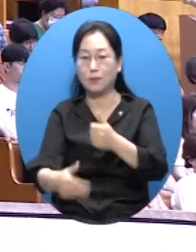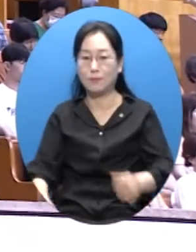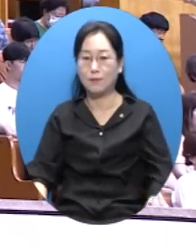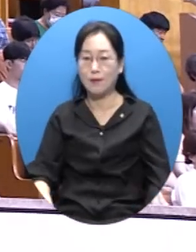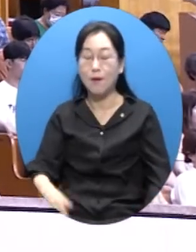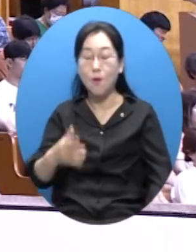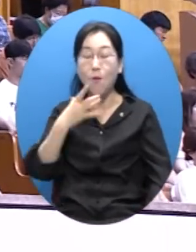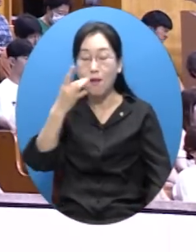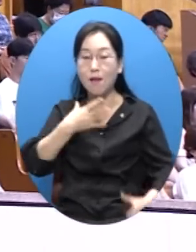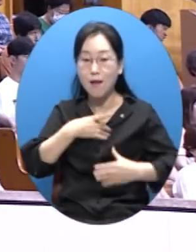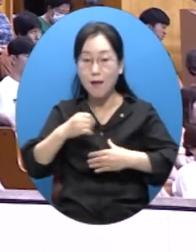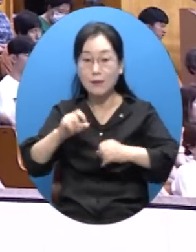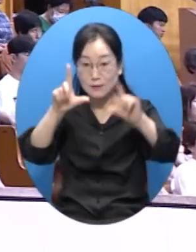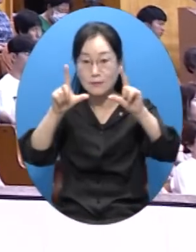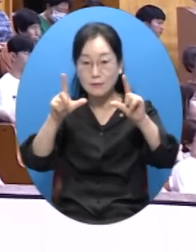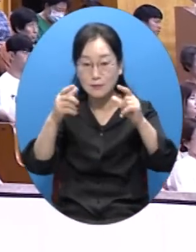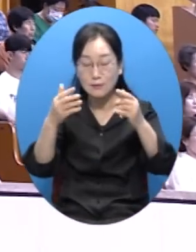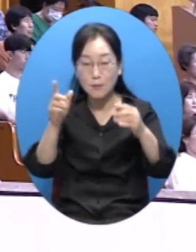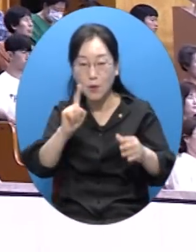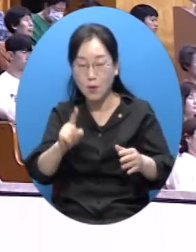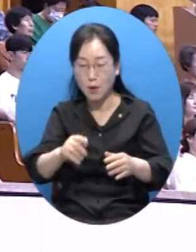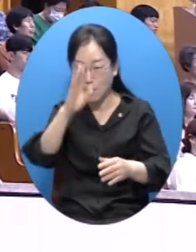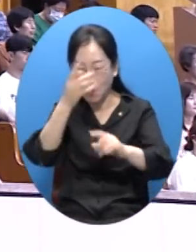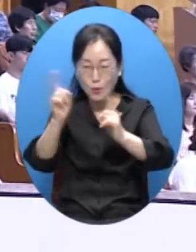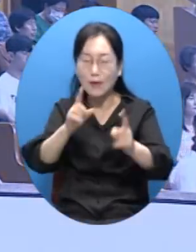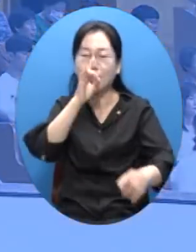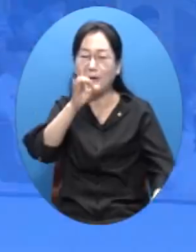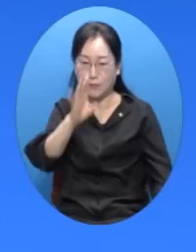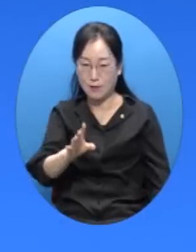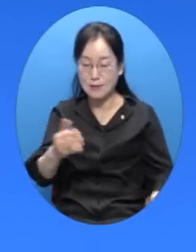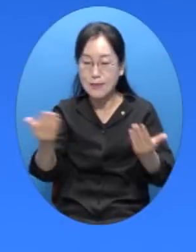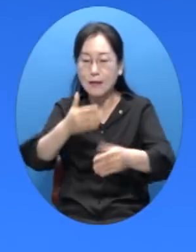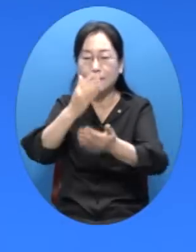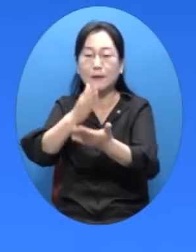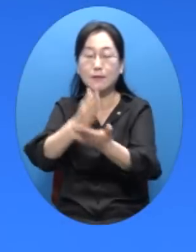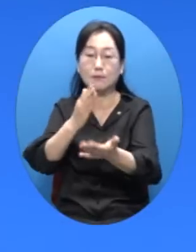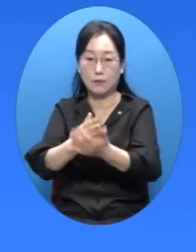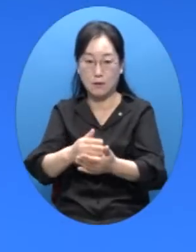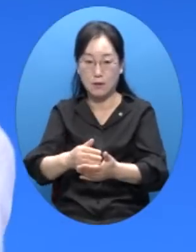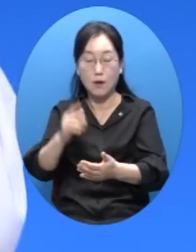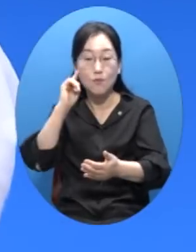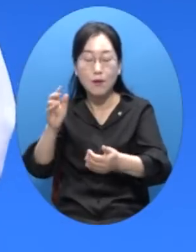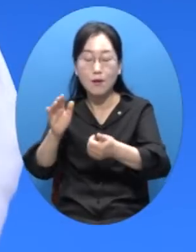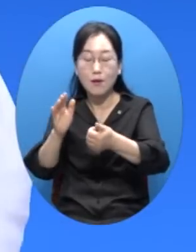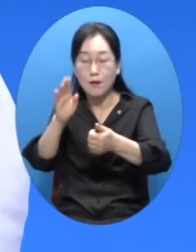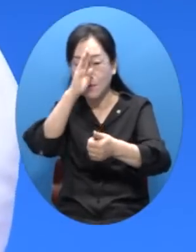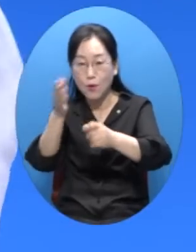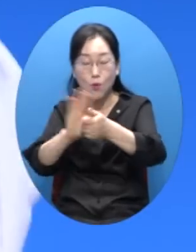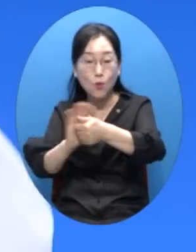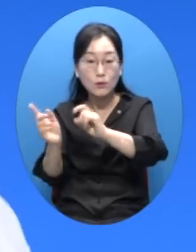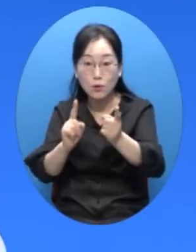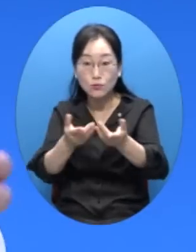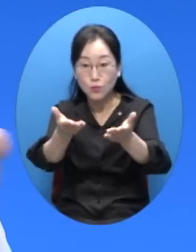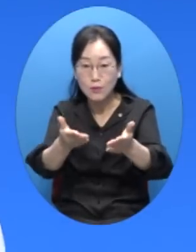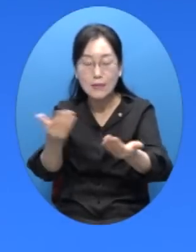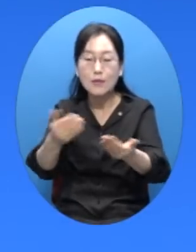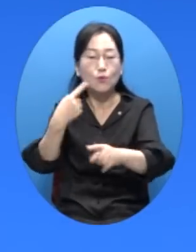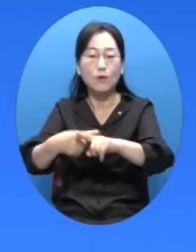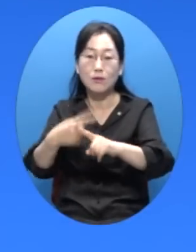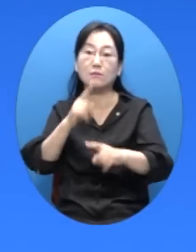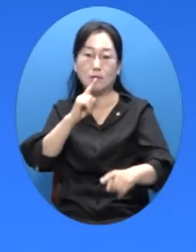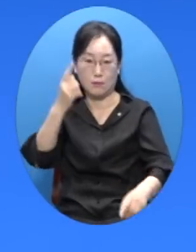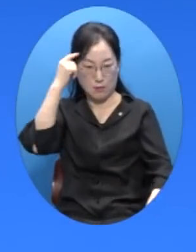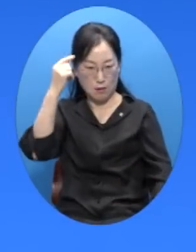건 일절 하면 안 된다. 그래서 병을 치는 것조차도 일하는 것이라 생각해서 그건 저 사람은 안식일을 범했으니까